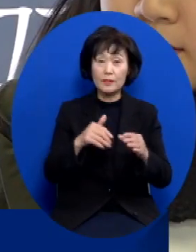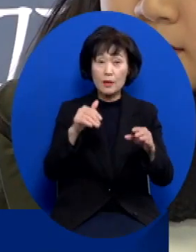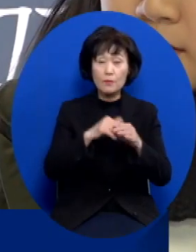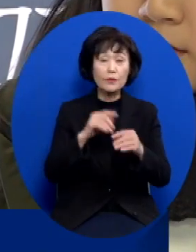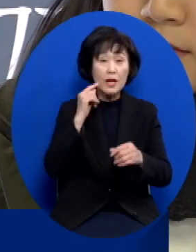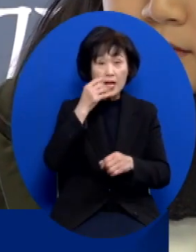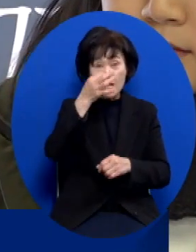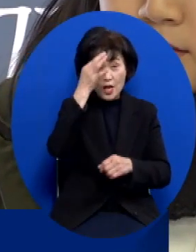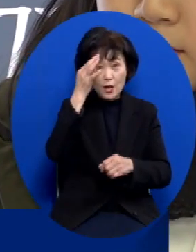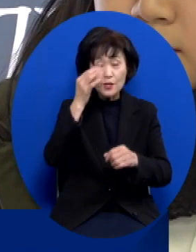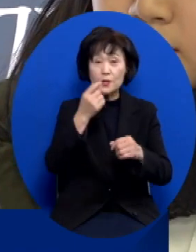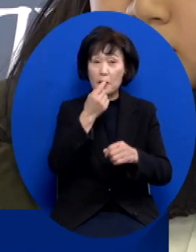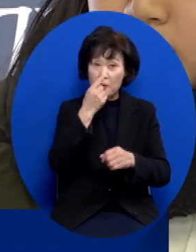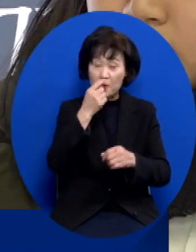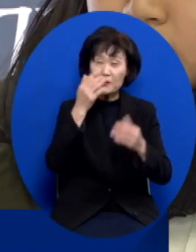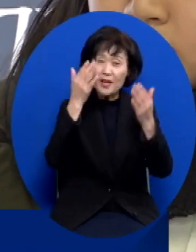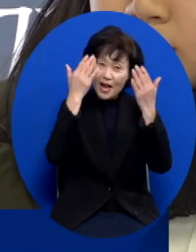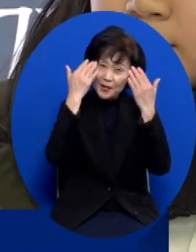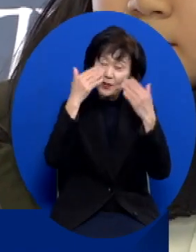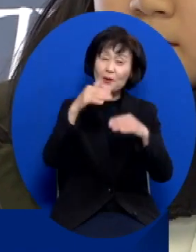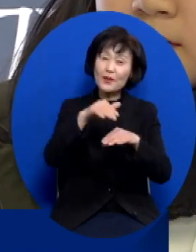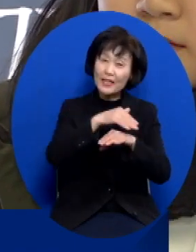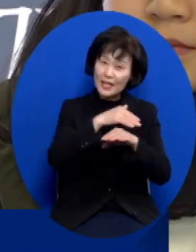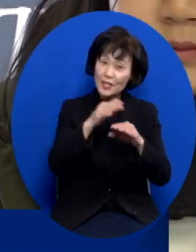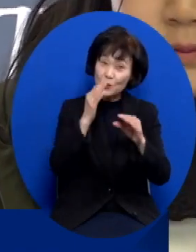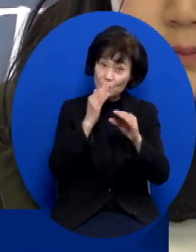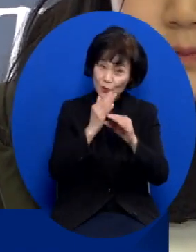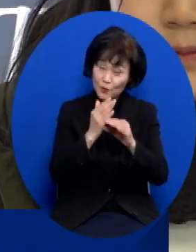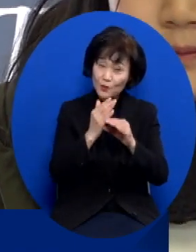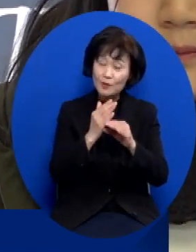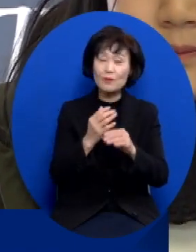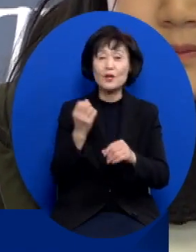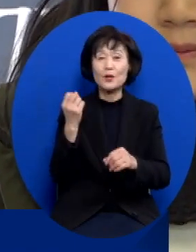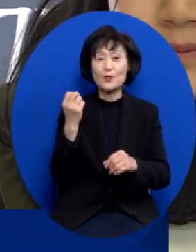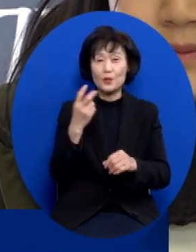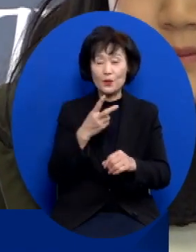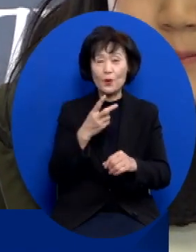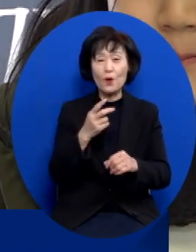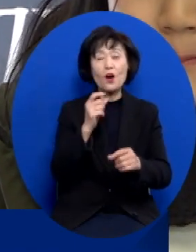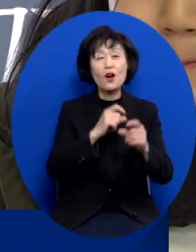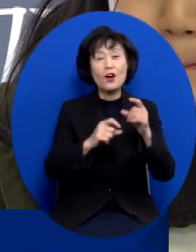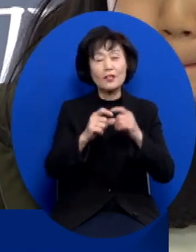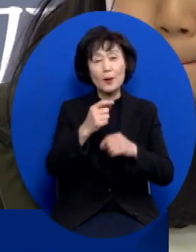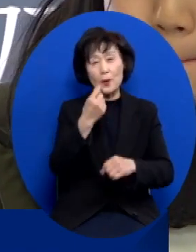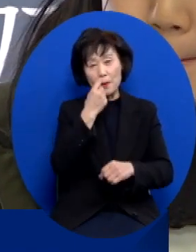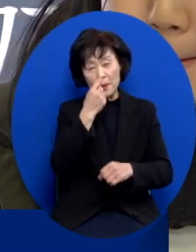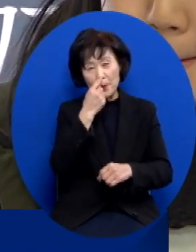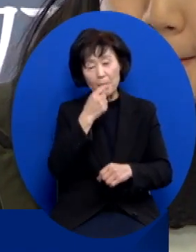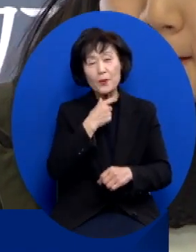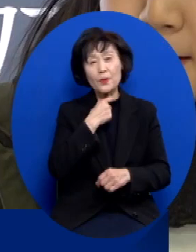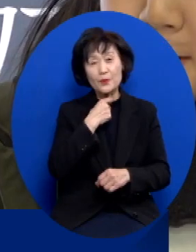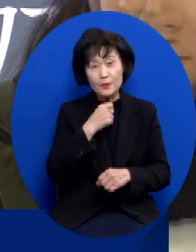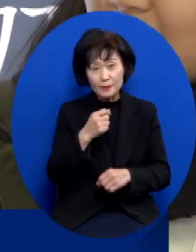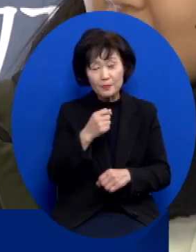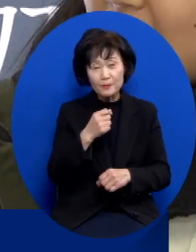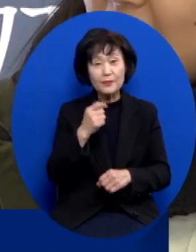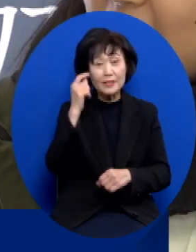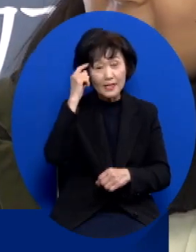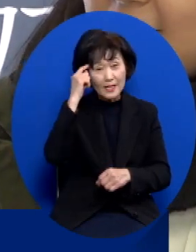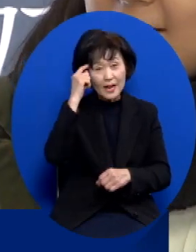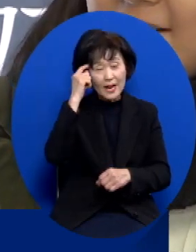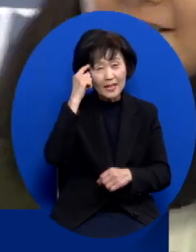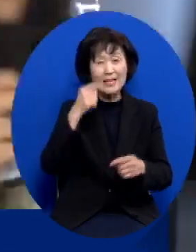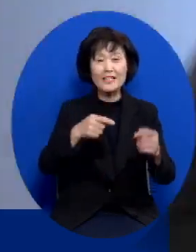문화예술을 배우는 학교에 다니고 있기도 하고 그래서 더 알아가고 싶고 그런 의미에서 네,